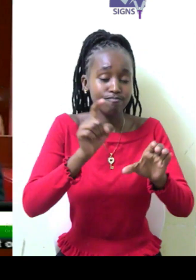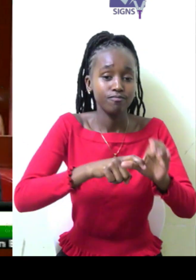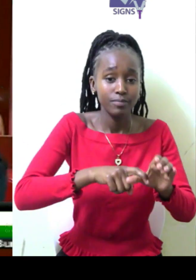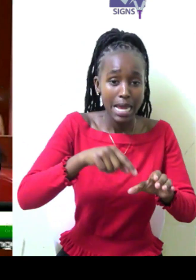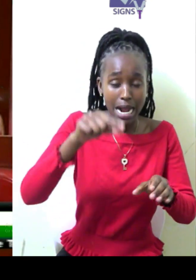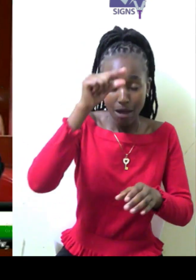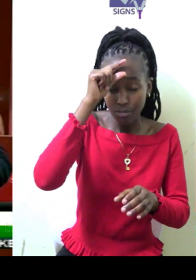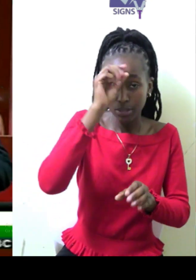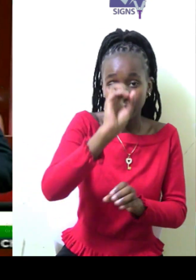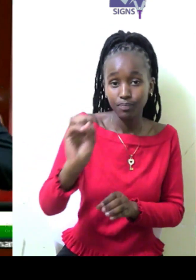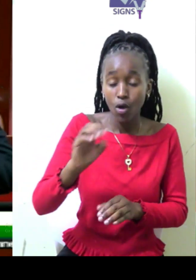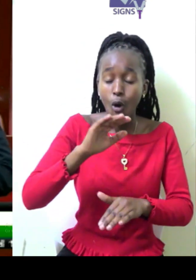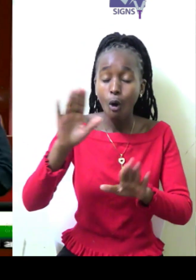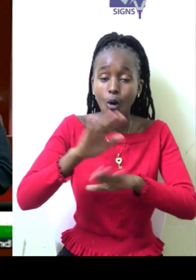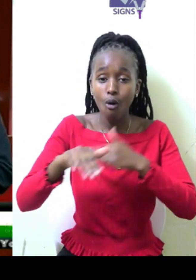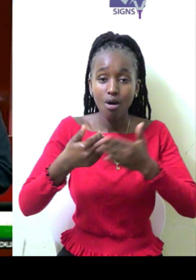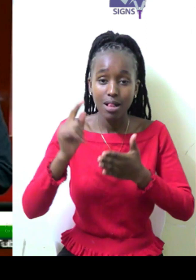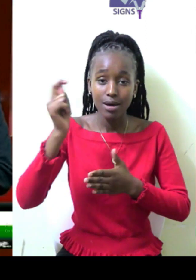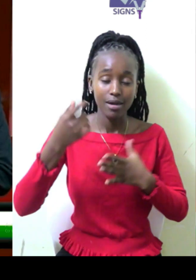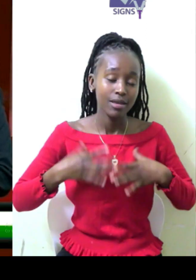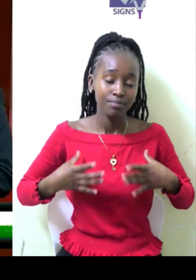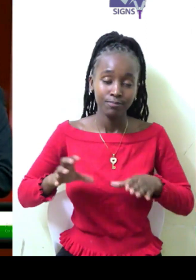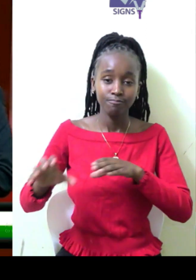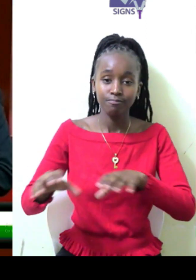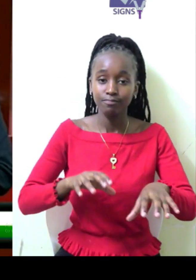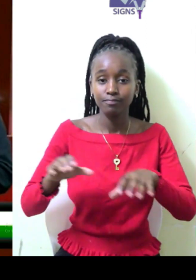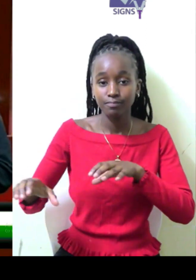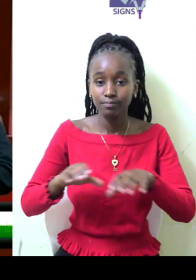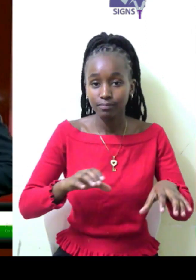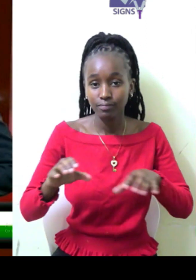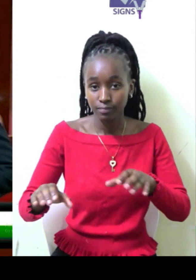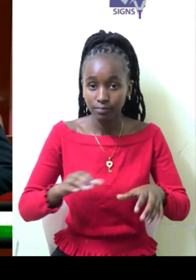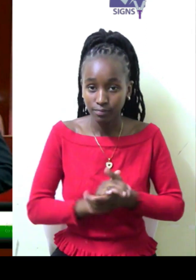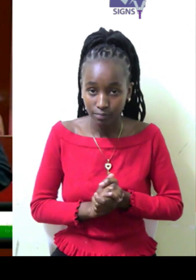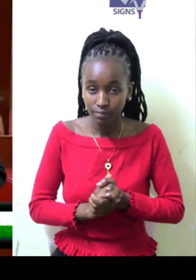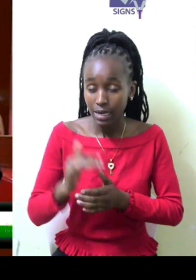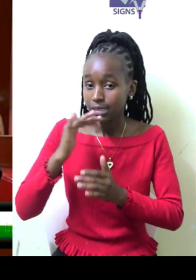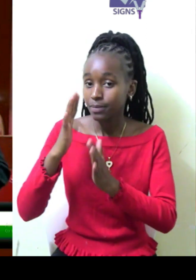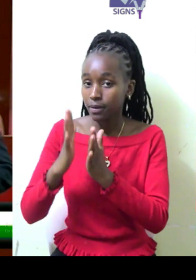Tabu hizi tunazipata sote kama Wakenya. Bwana Spika,